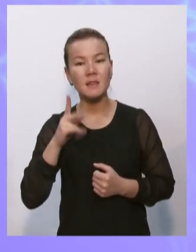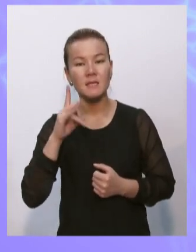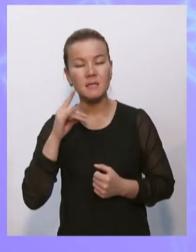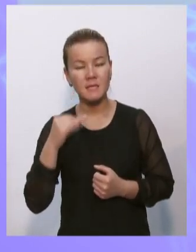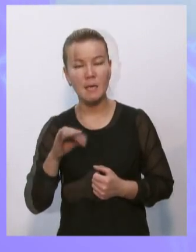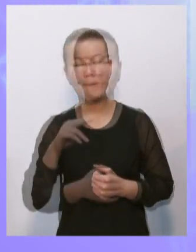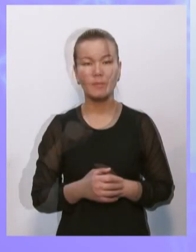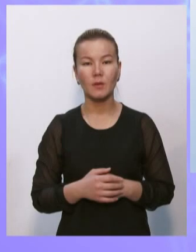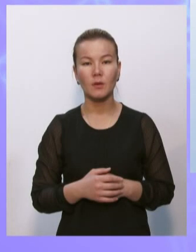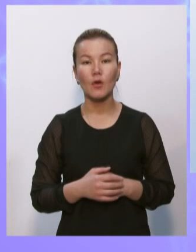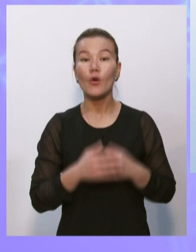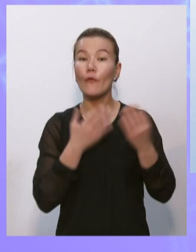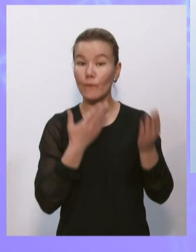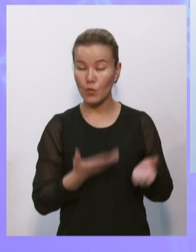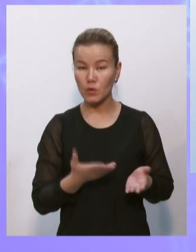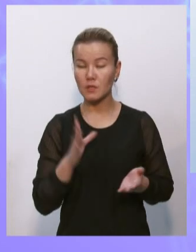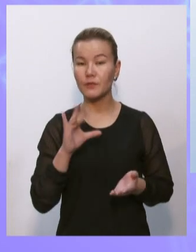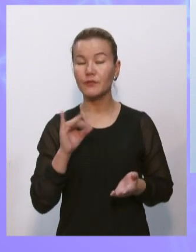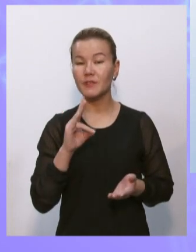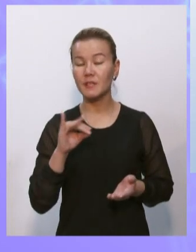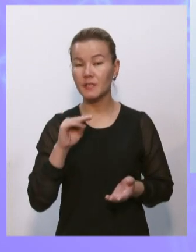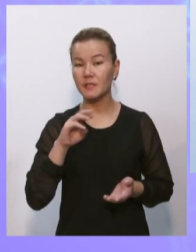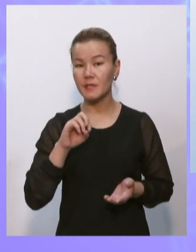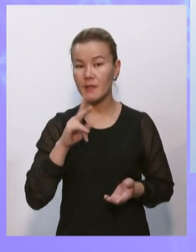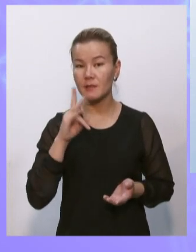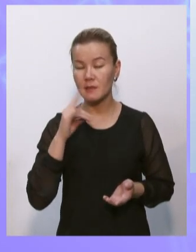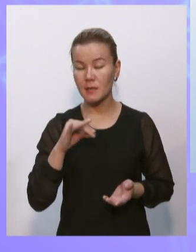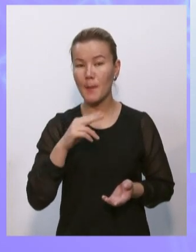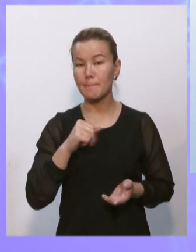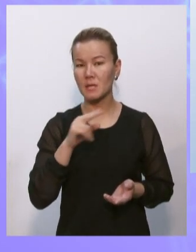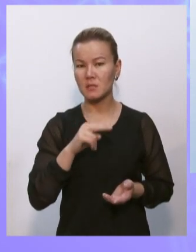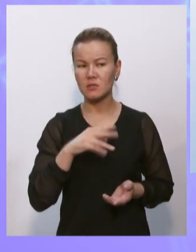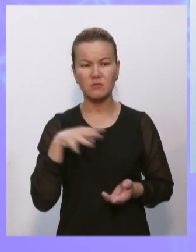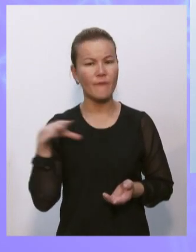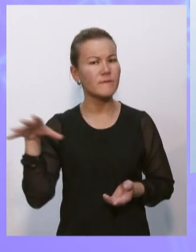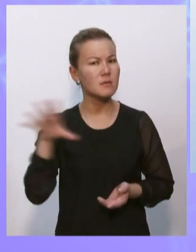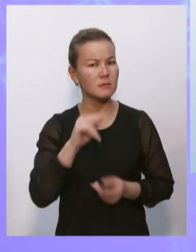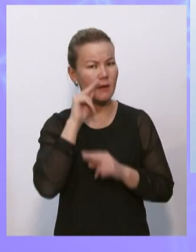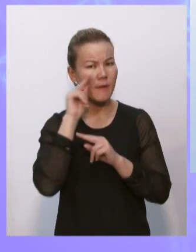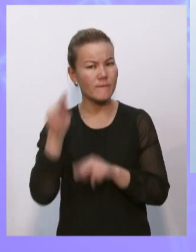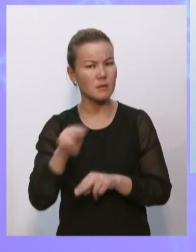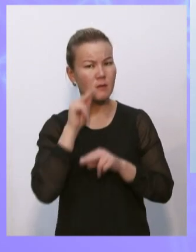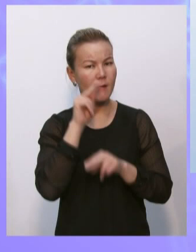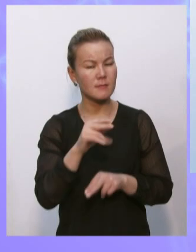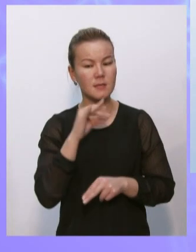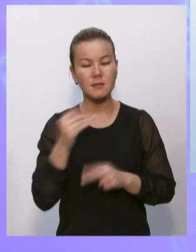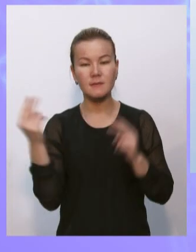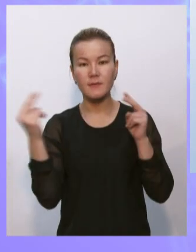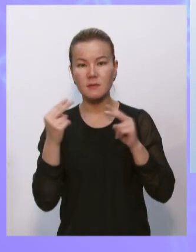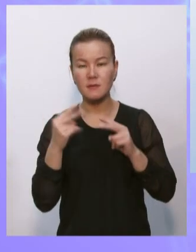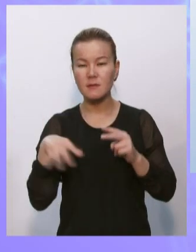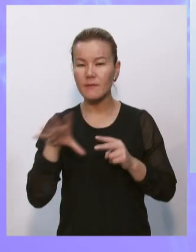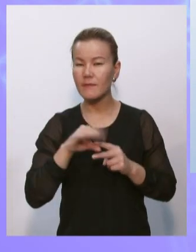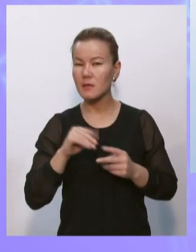падеж. Вот винительный падеж. Всех он обвиняет. И в свидетели